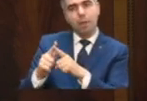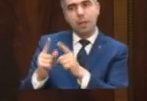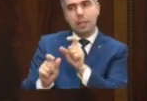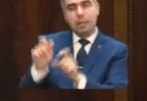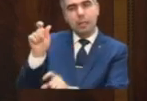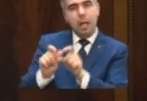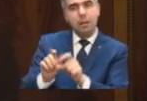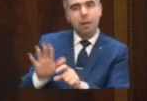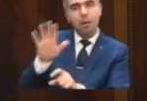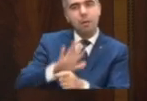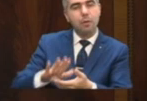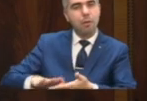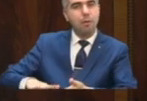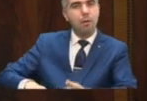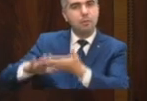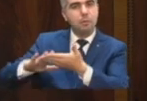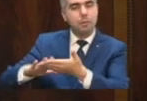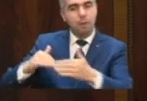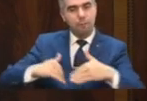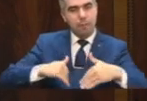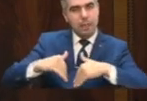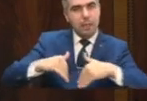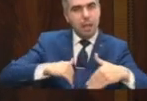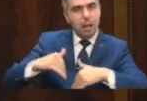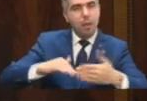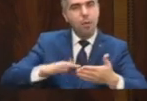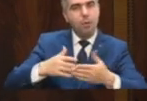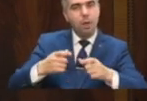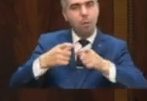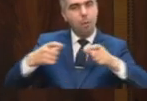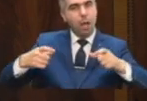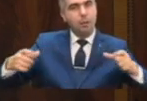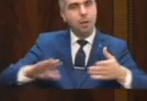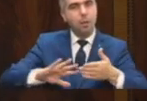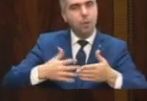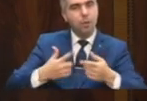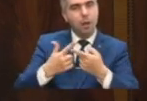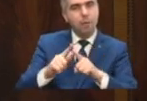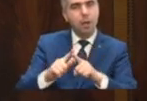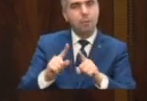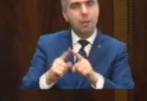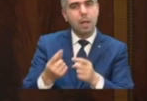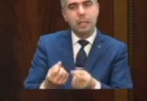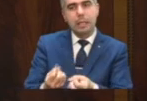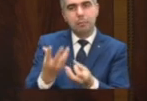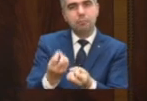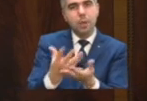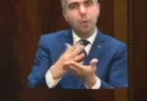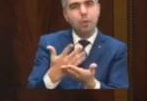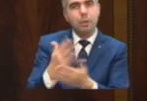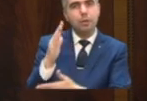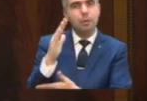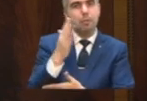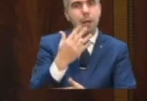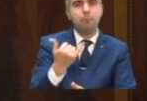الساكنة، وذلك بتحديث الطرق وتطوير الساحات العمومية والمجالات الخضراء والمرافق العمومية. وفي